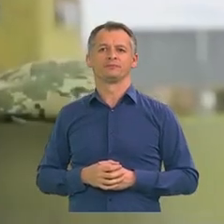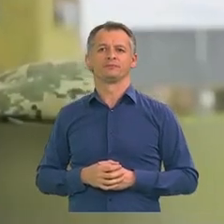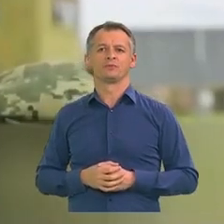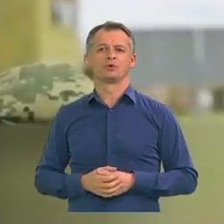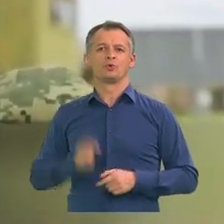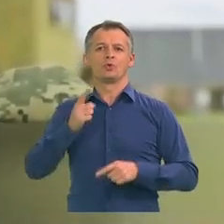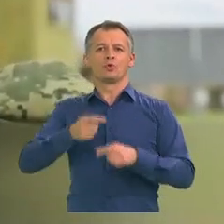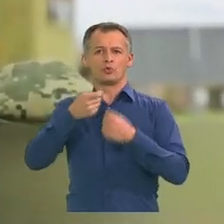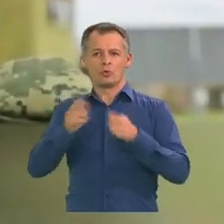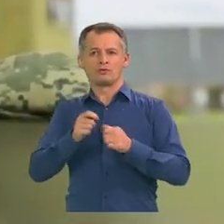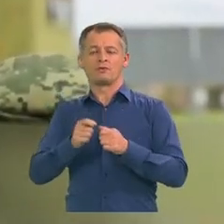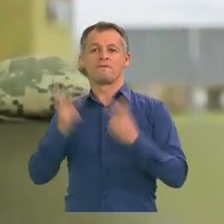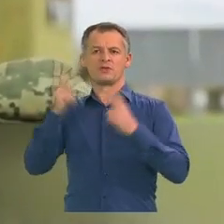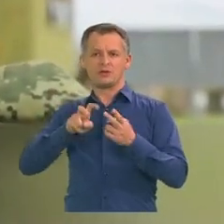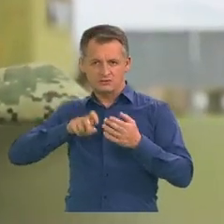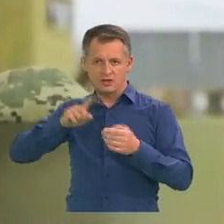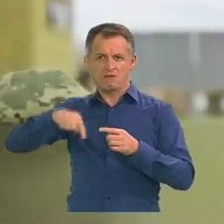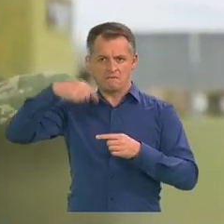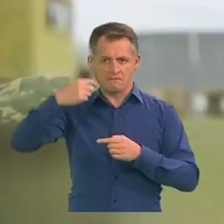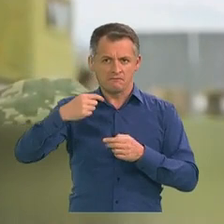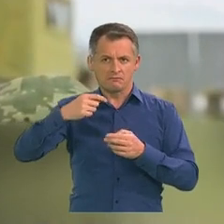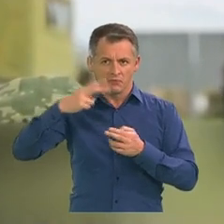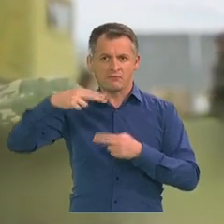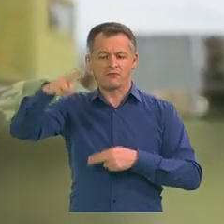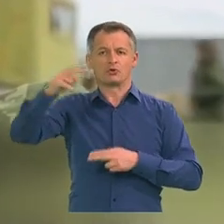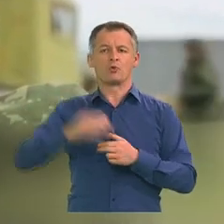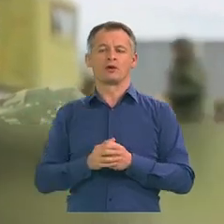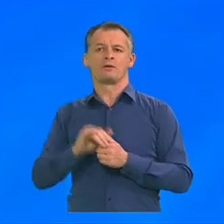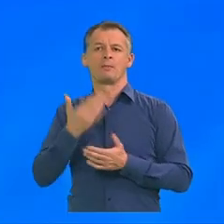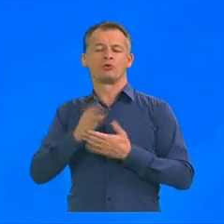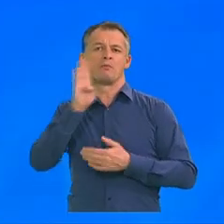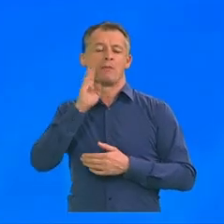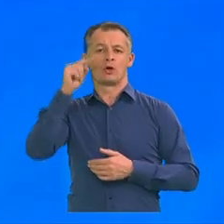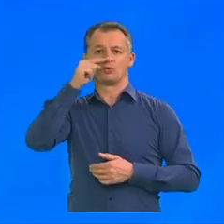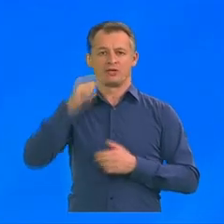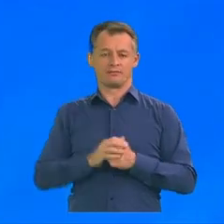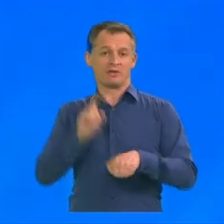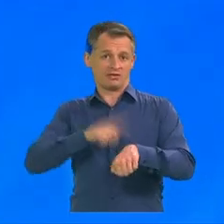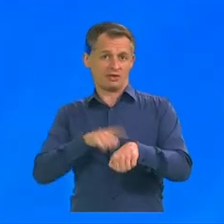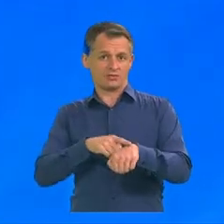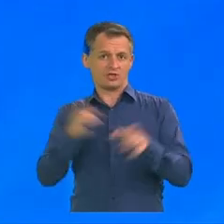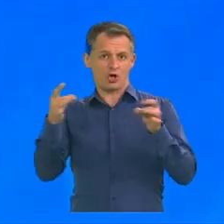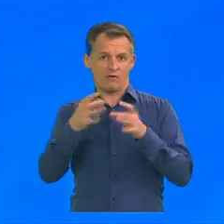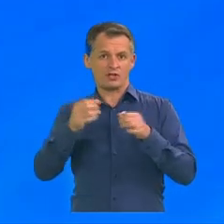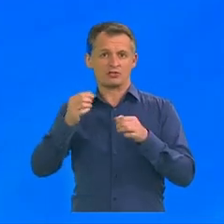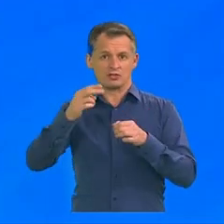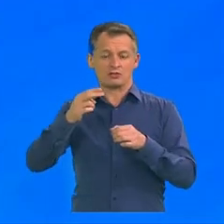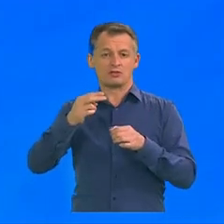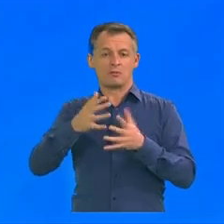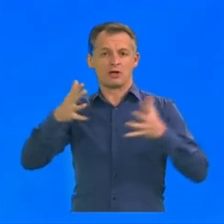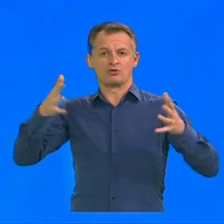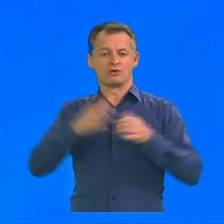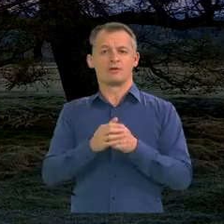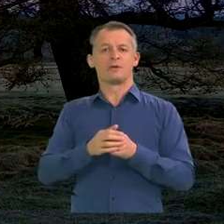Полный вперед. За родину, матушку Россию. În timp ce conflictul se intensifică, Vladimir Putin ar fi luat deja